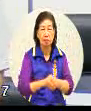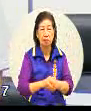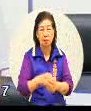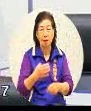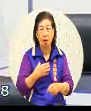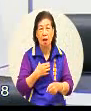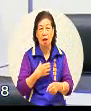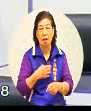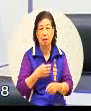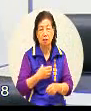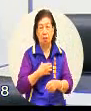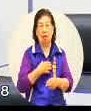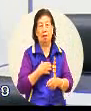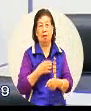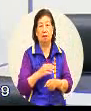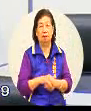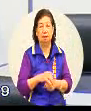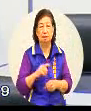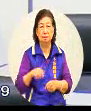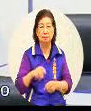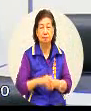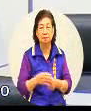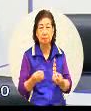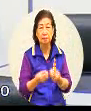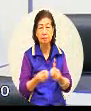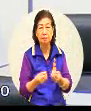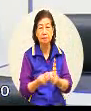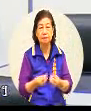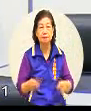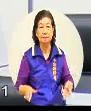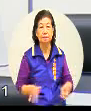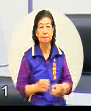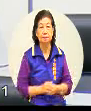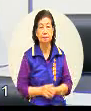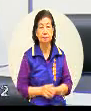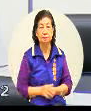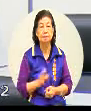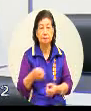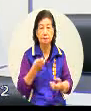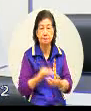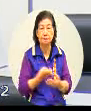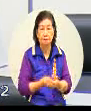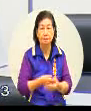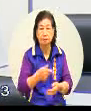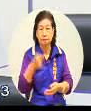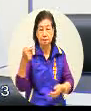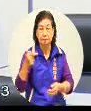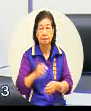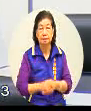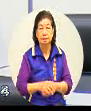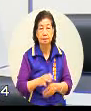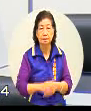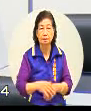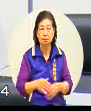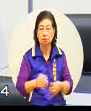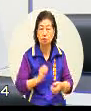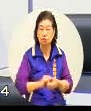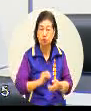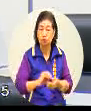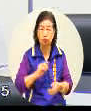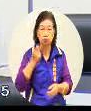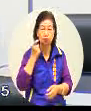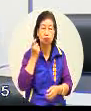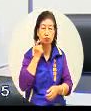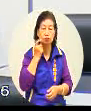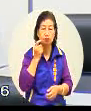看一个偌艰苦呢，我讲，哦，系啊，啊，这边怎？这真正严重个呢，这人唔是咧讲假个呢。我思